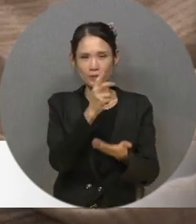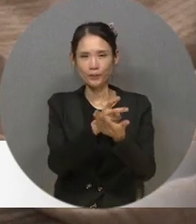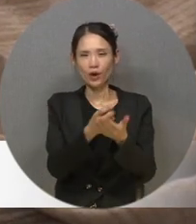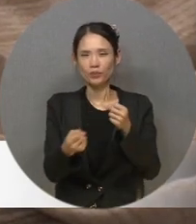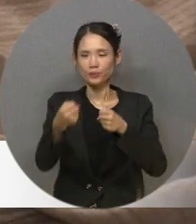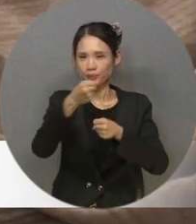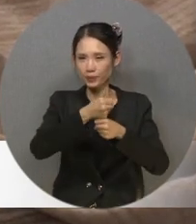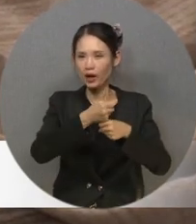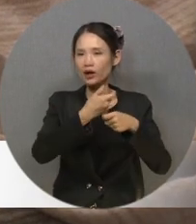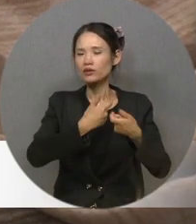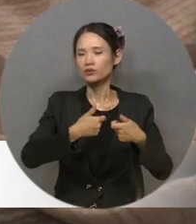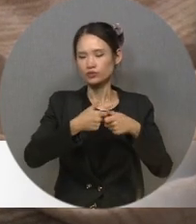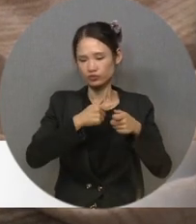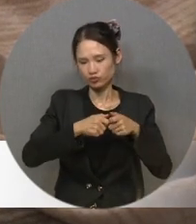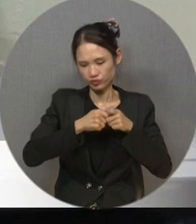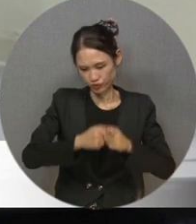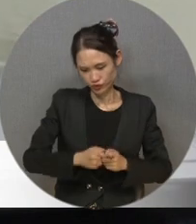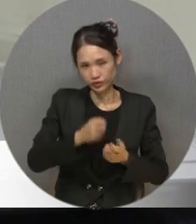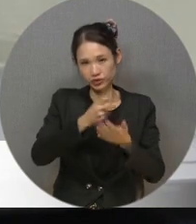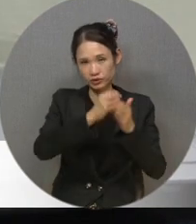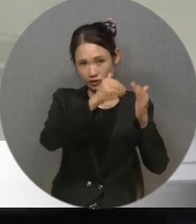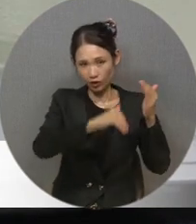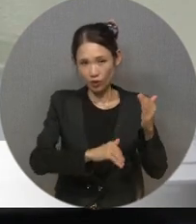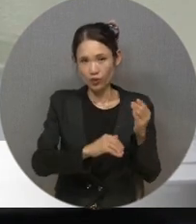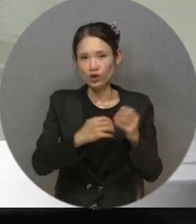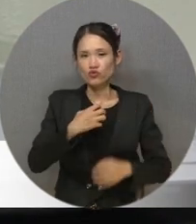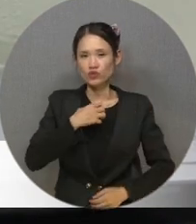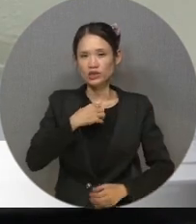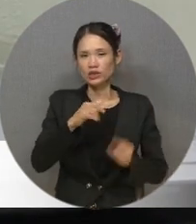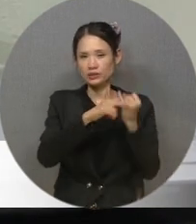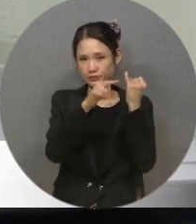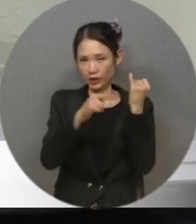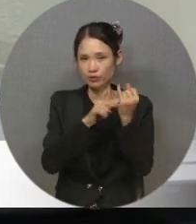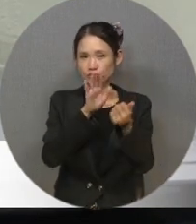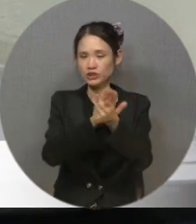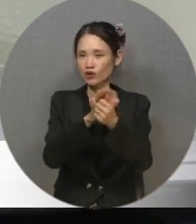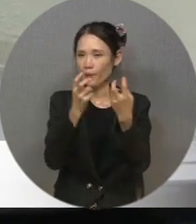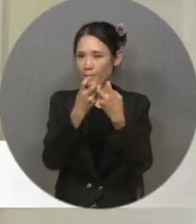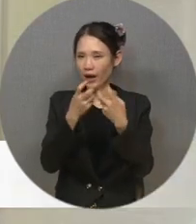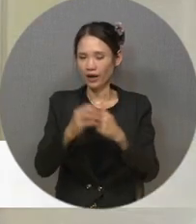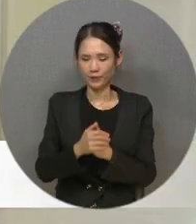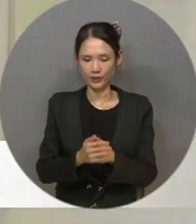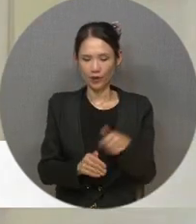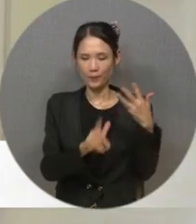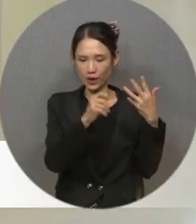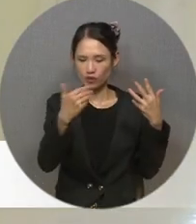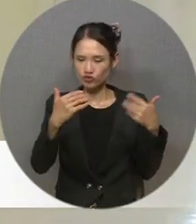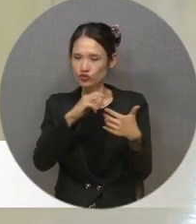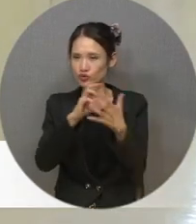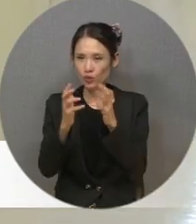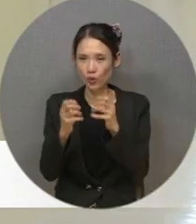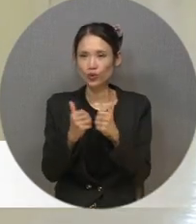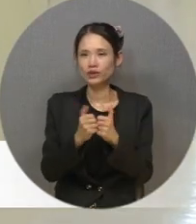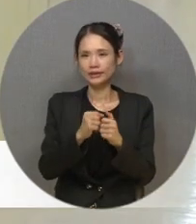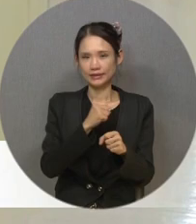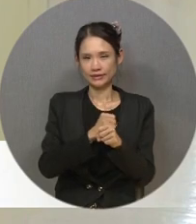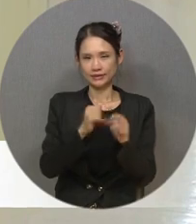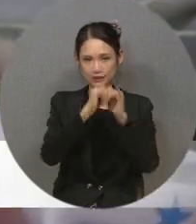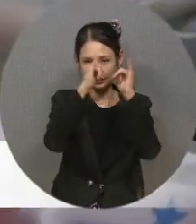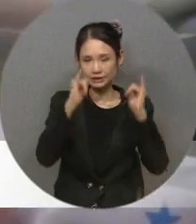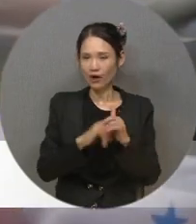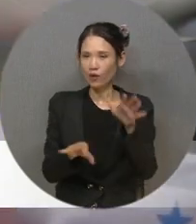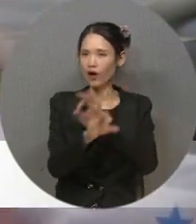법안 세부 내용과 위기 임산부 지원 방안을 지난 9일 논의했습니다. 사회 경제적 어려움에 처한